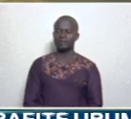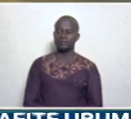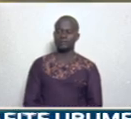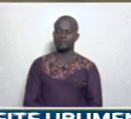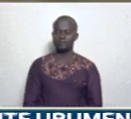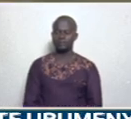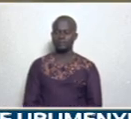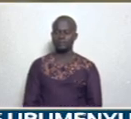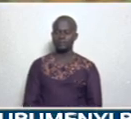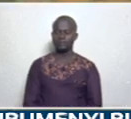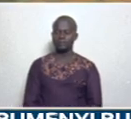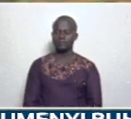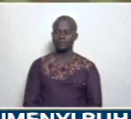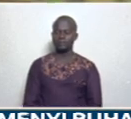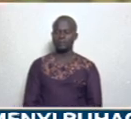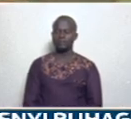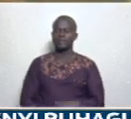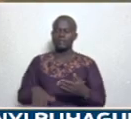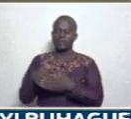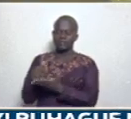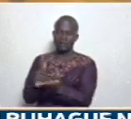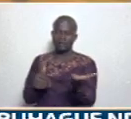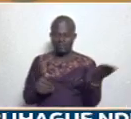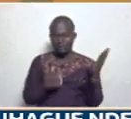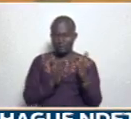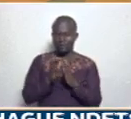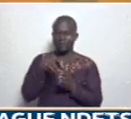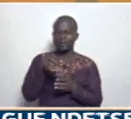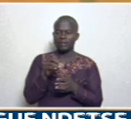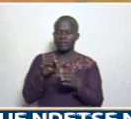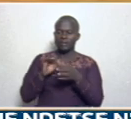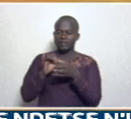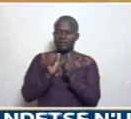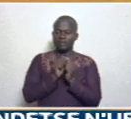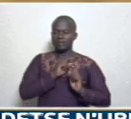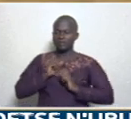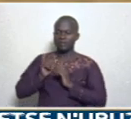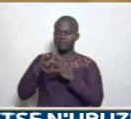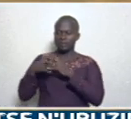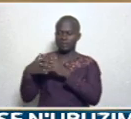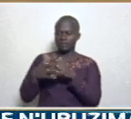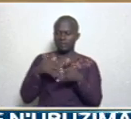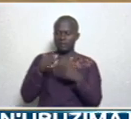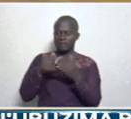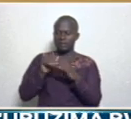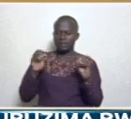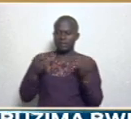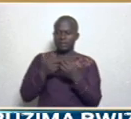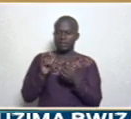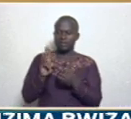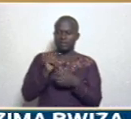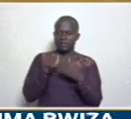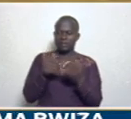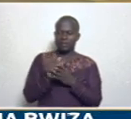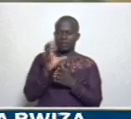Imyitozo yari imaze ibyumweru bibiri yateguwe n'ingabo z'u Rwanda RDF zifatanyije n'igisirikare cya Leta Zunze Ubumwe za Amerika, umuryango w'abibumbye,